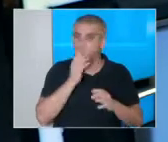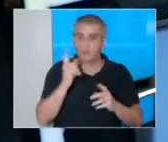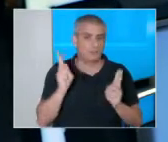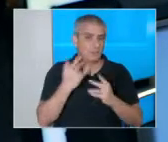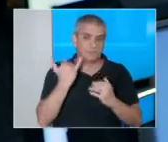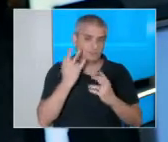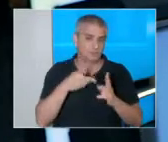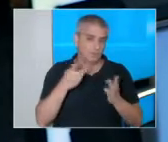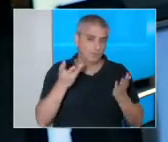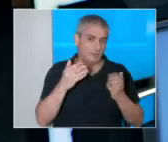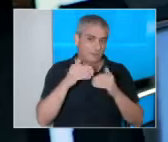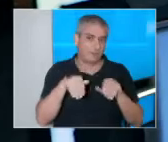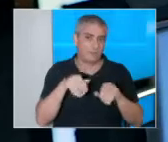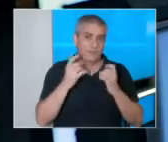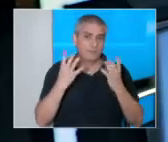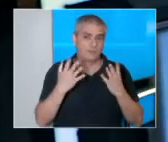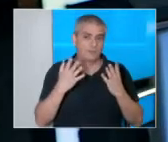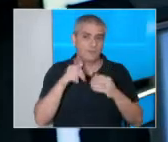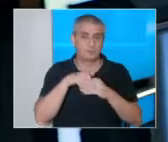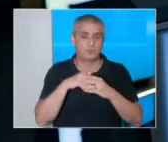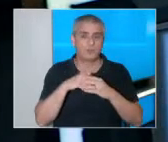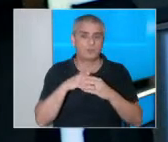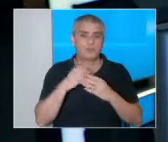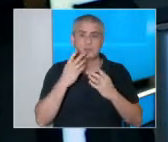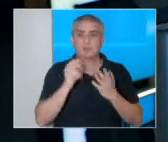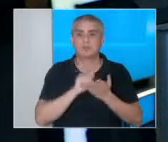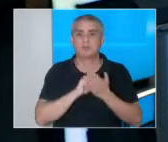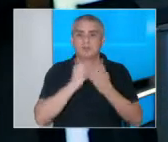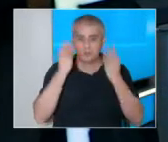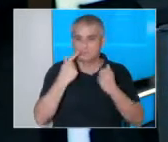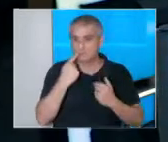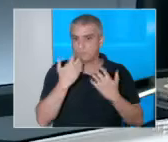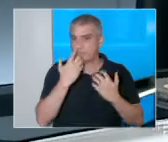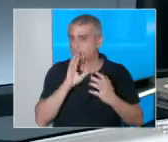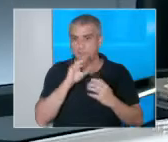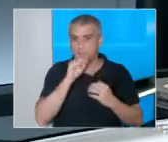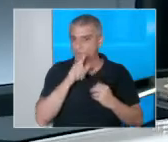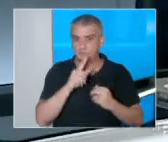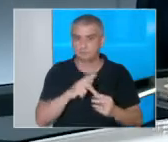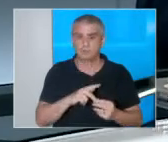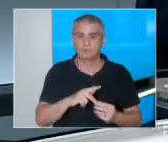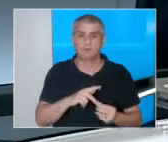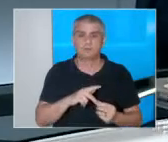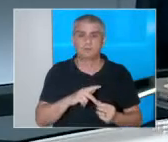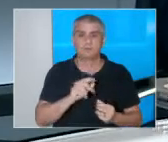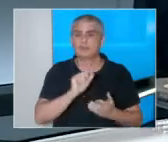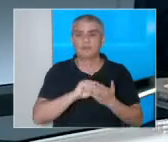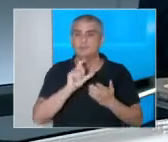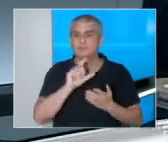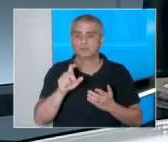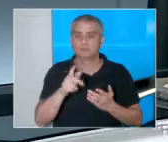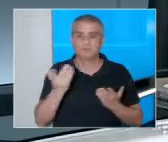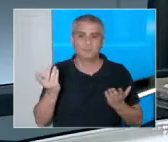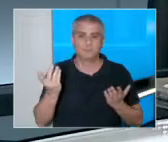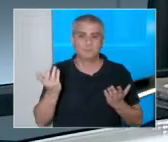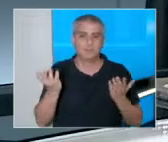אפשר במסגרת המגבלות הטבעיות בתוך העיתונות החרדית. ואנחנו רואים את הפרשות, לא נתייחס, תדע, אין הרשעה, אין כתב אישום,